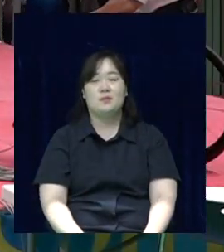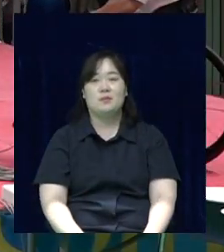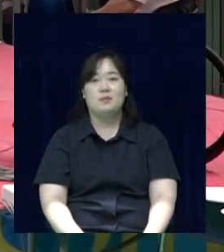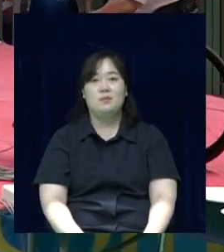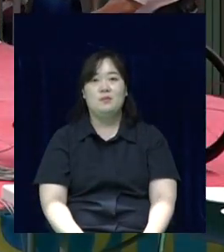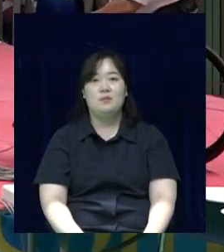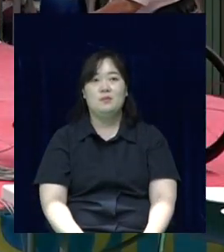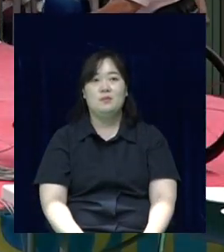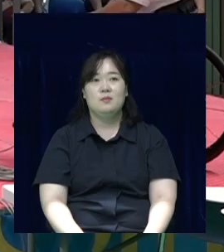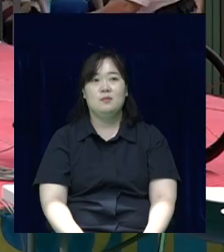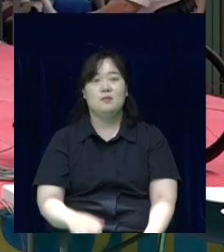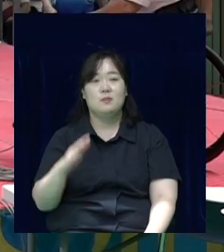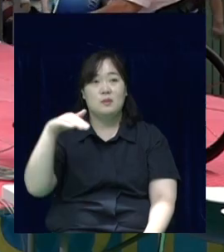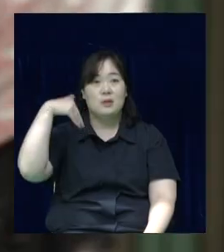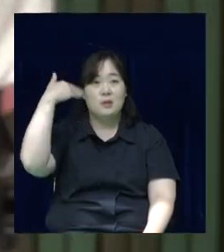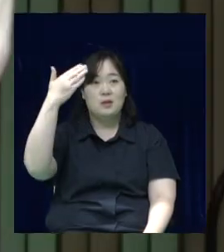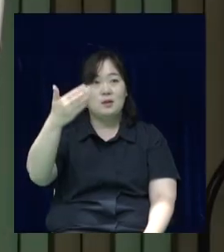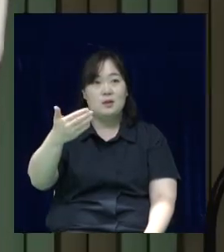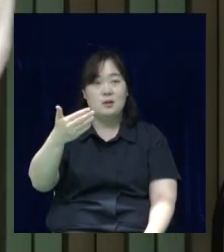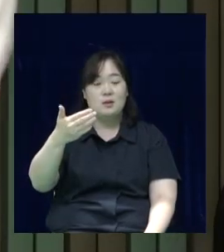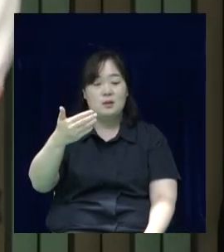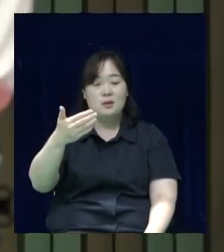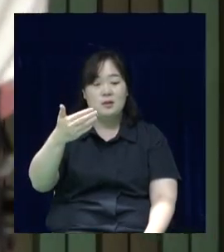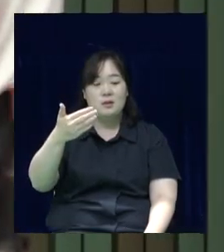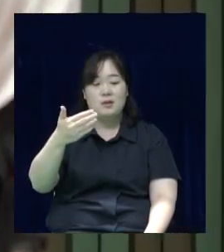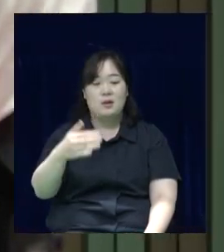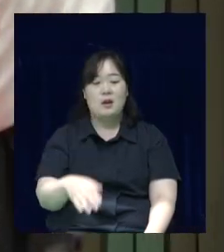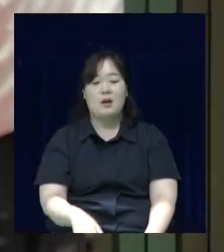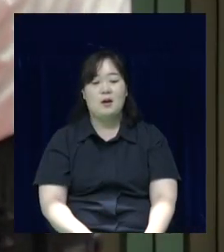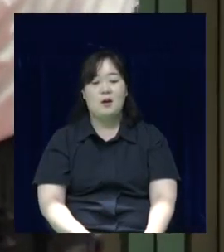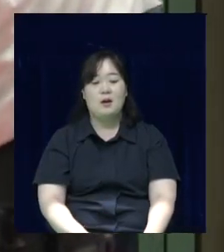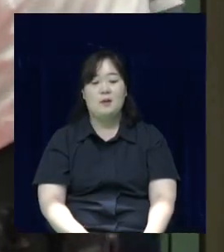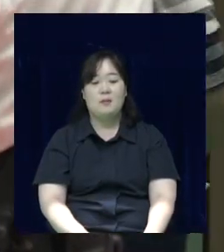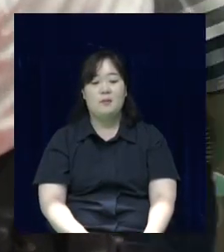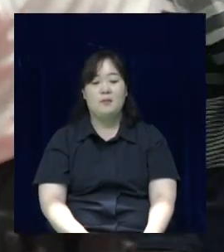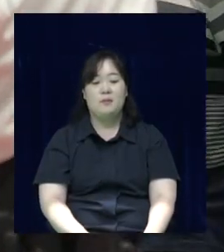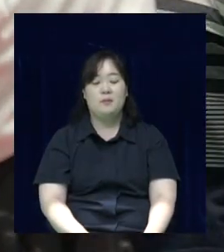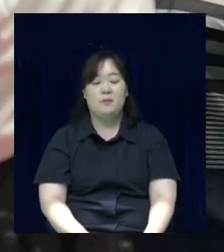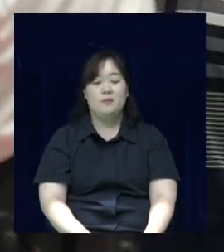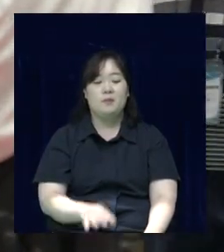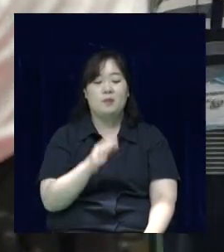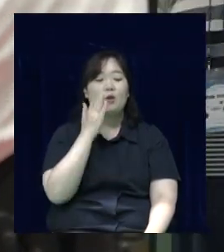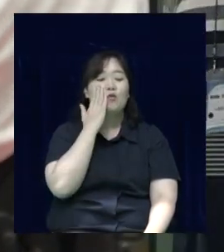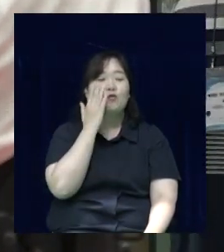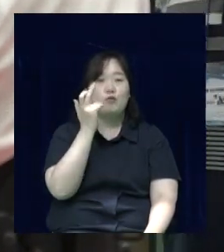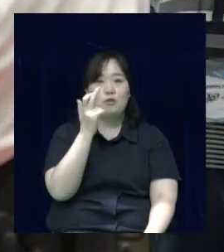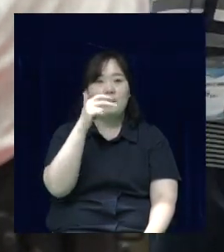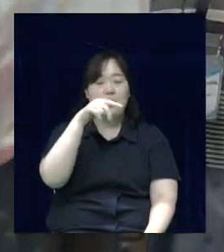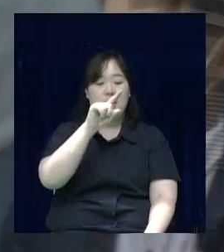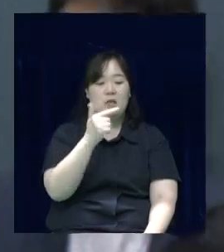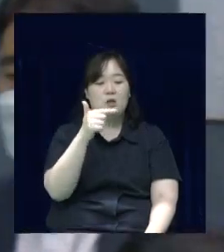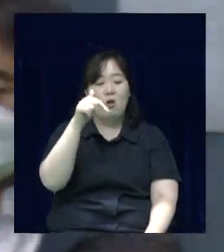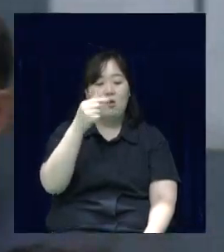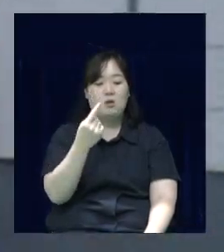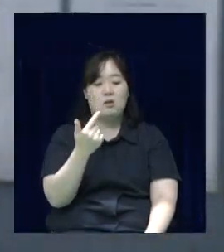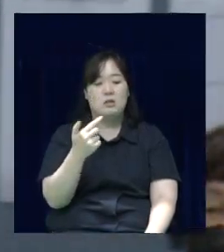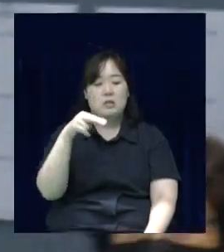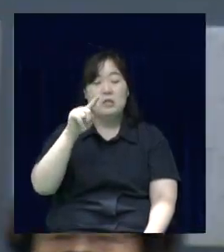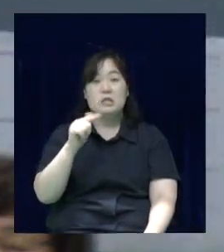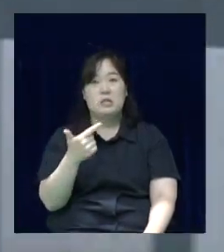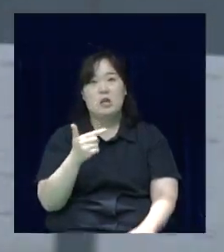자, 그리고 박영서 선수의 시도 이전에 이제 울산 소속의 정금산 선수의 네. 1차